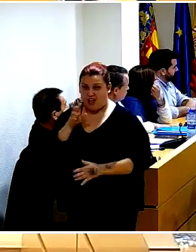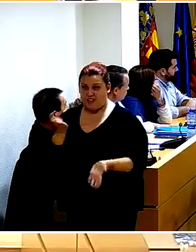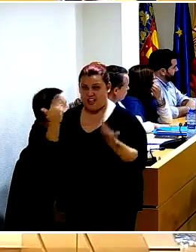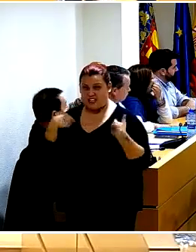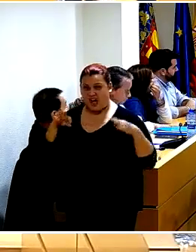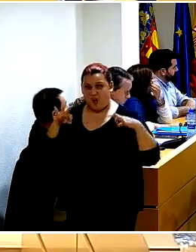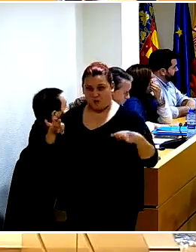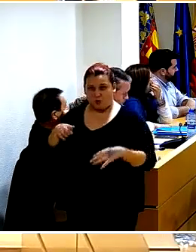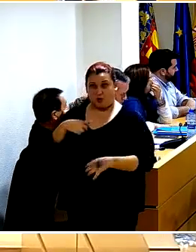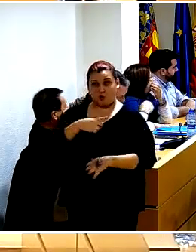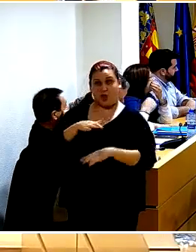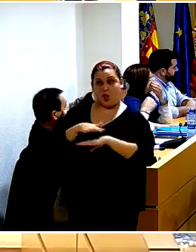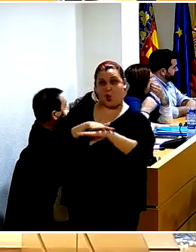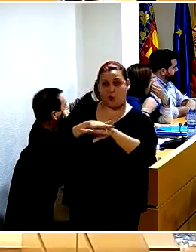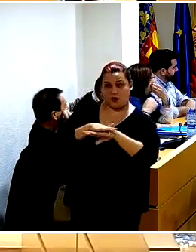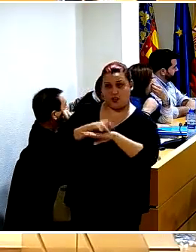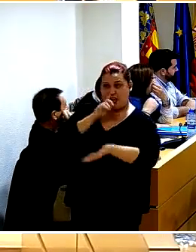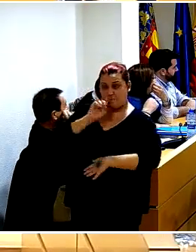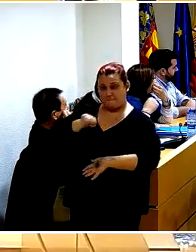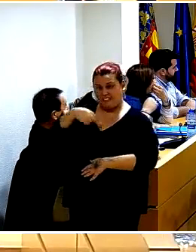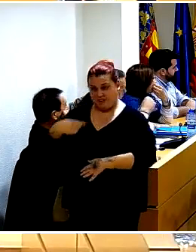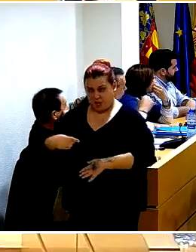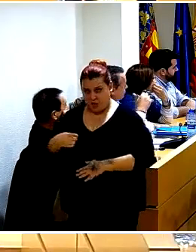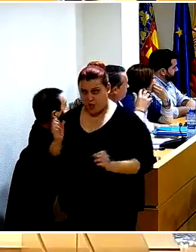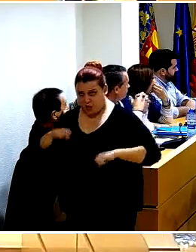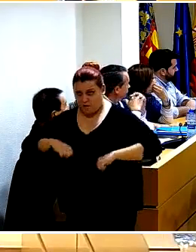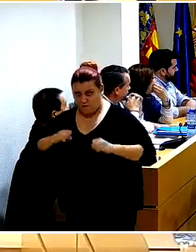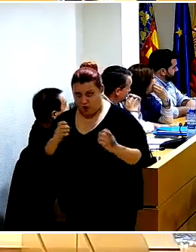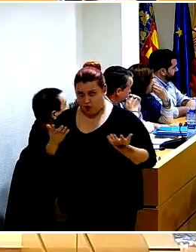l'equip de govern i ara n'hi haurà el mes que ve, ¿vale? Si